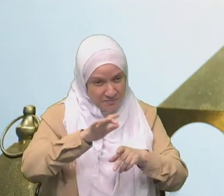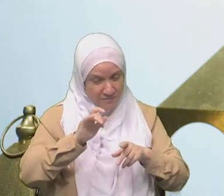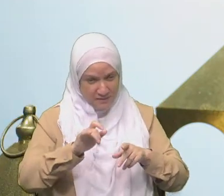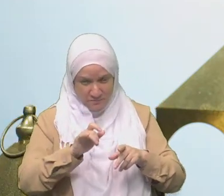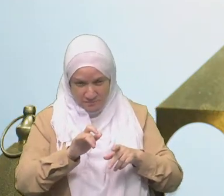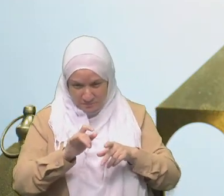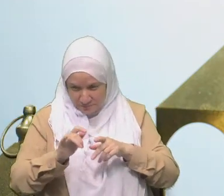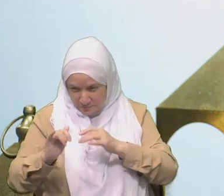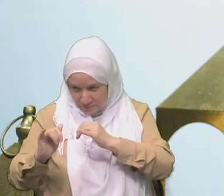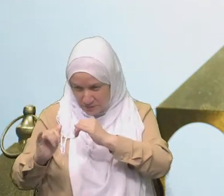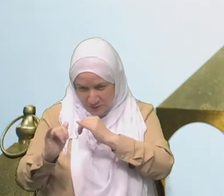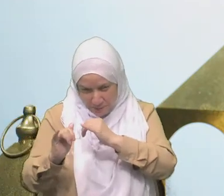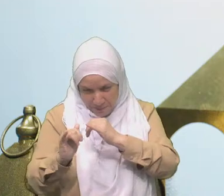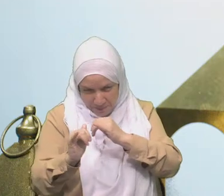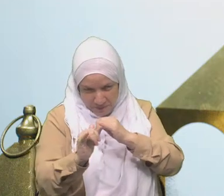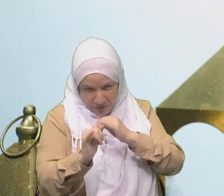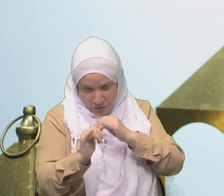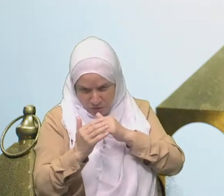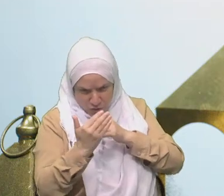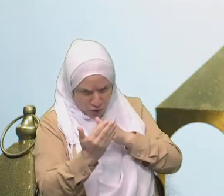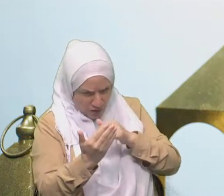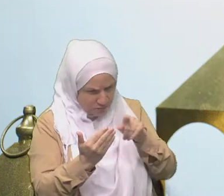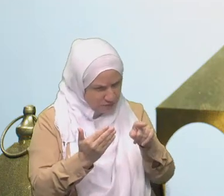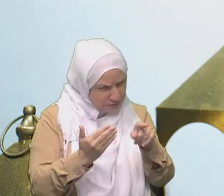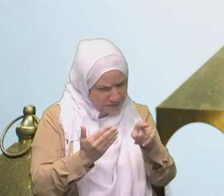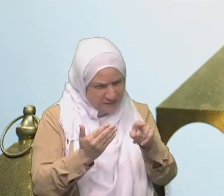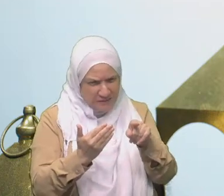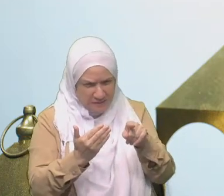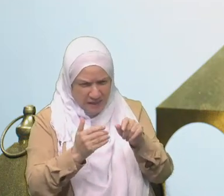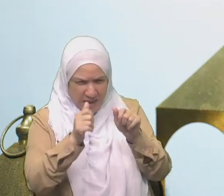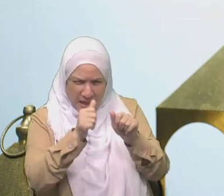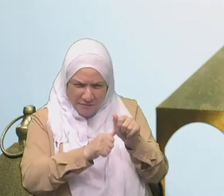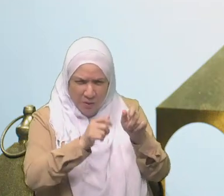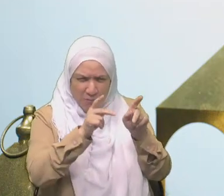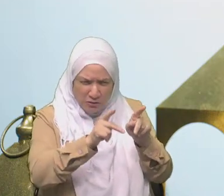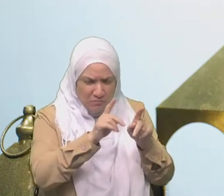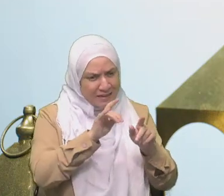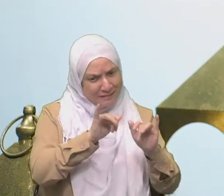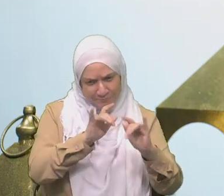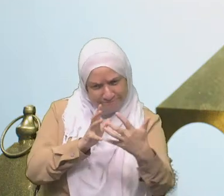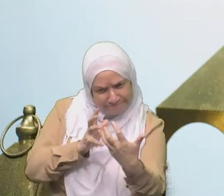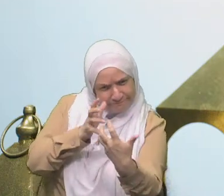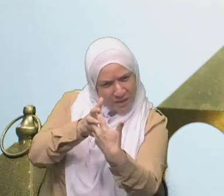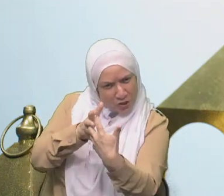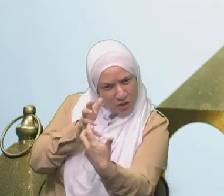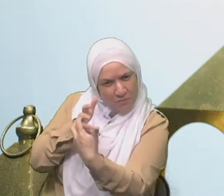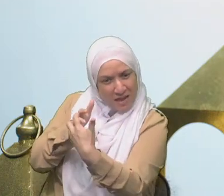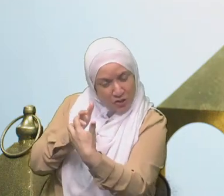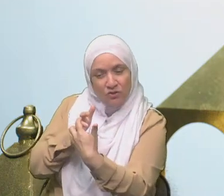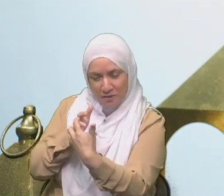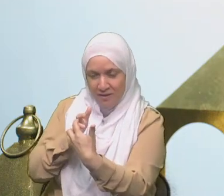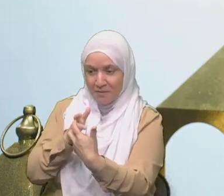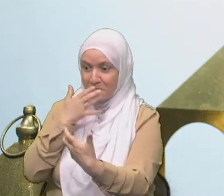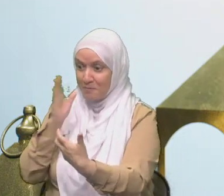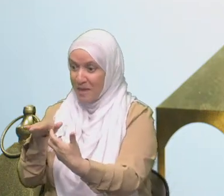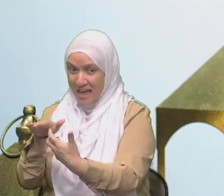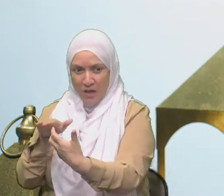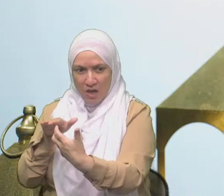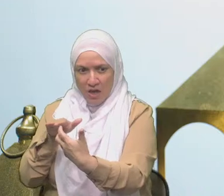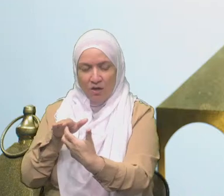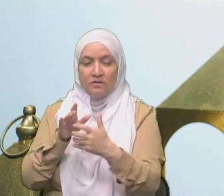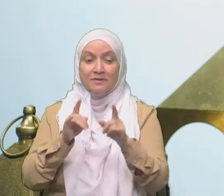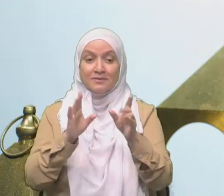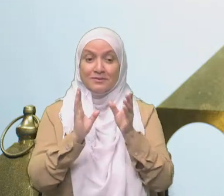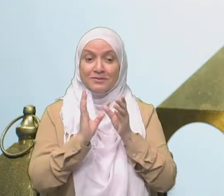الْأُمَمِ الْقَدِيمَةِ وَحَدِيثًا. The stories of the nations that came before and the stories of the nations today.